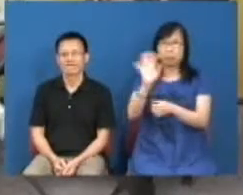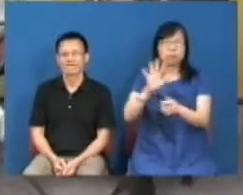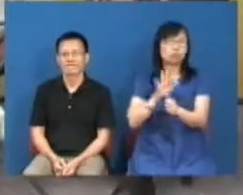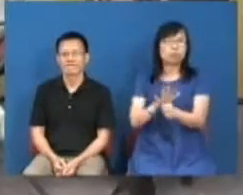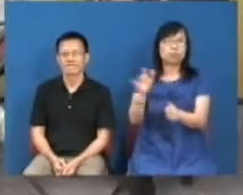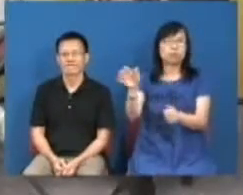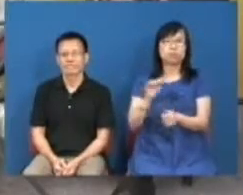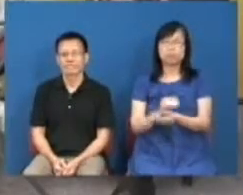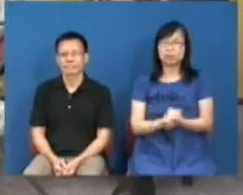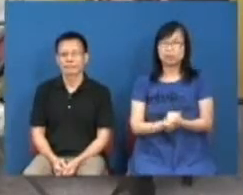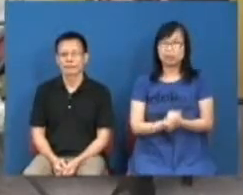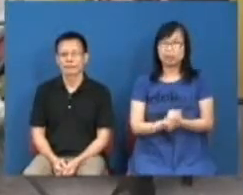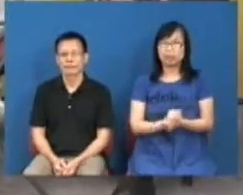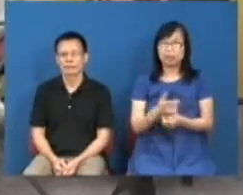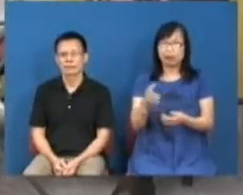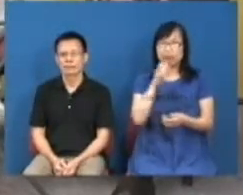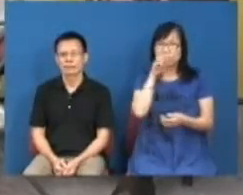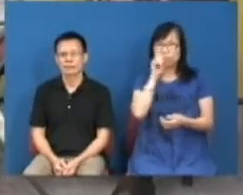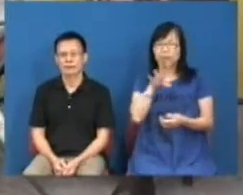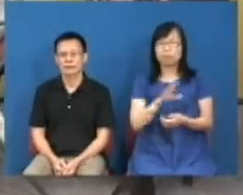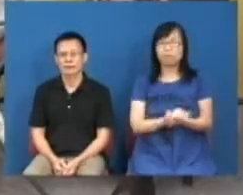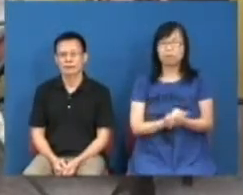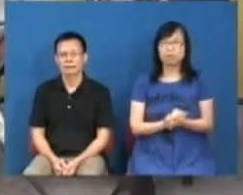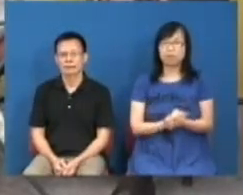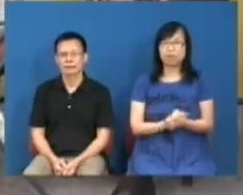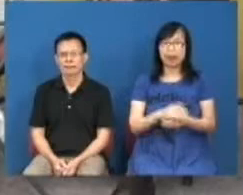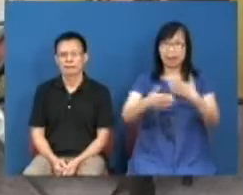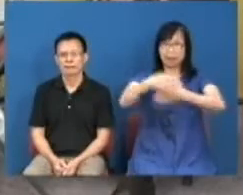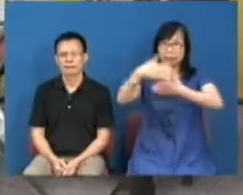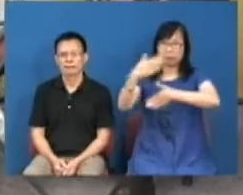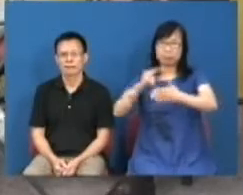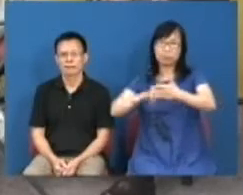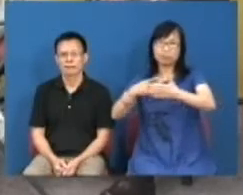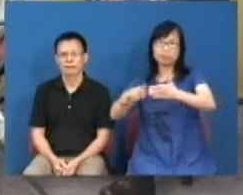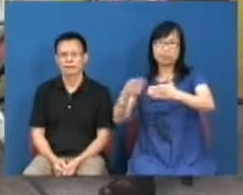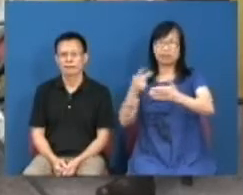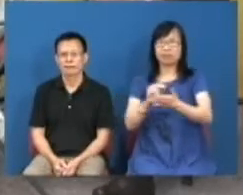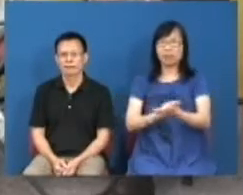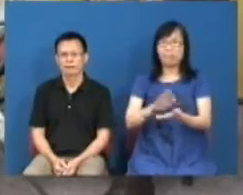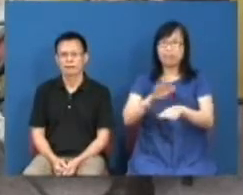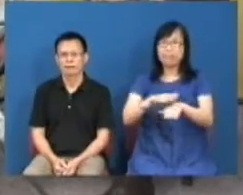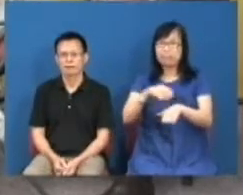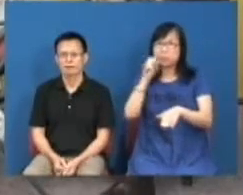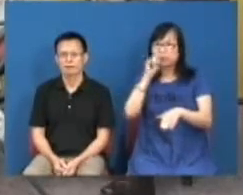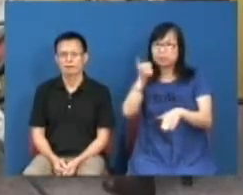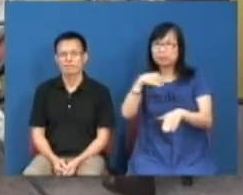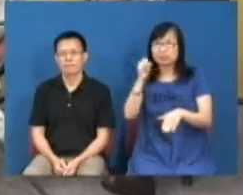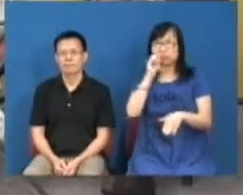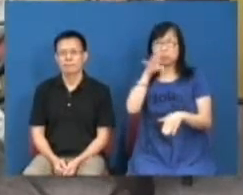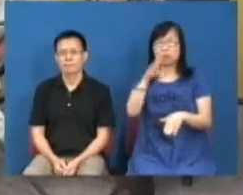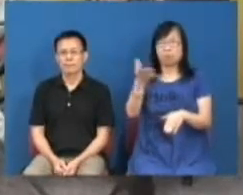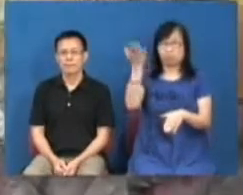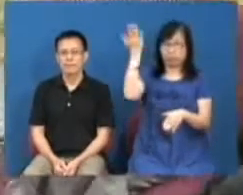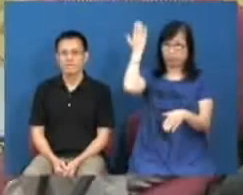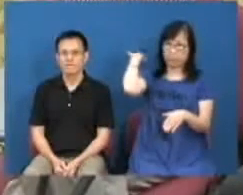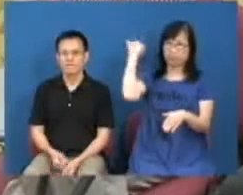先 OK 好了。咁我哋講翻樓宇維修啦。咁啱啱 Jackie 你都聽到話，我哋啱啱琴日